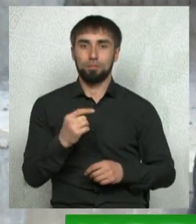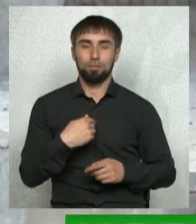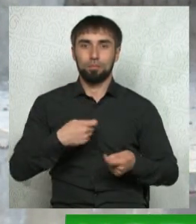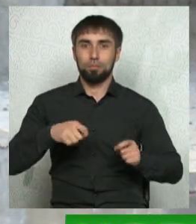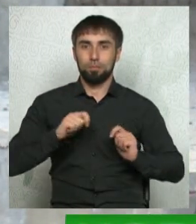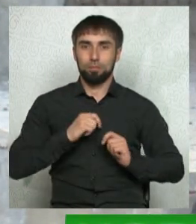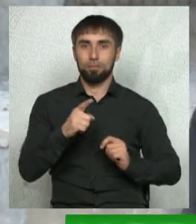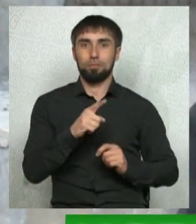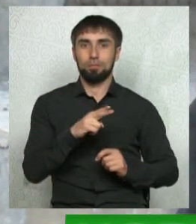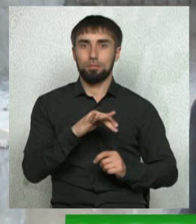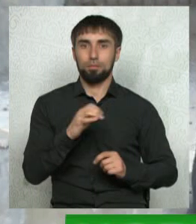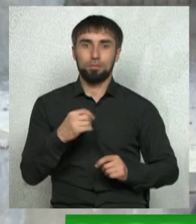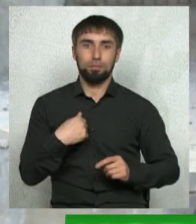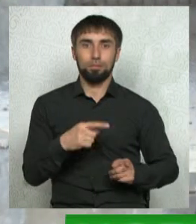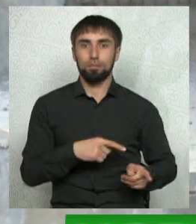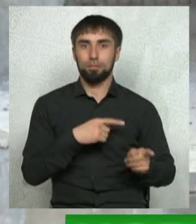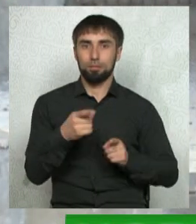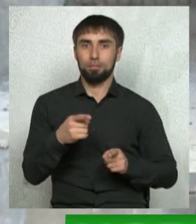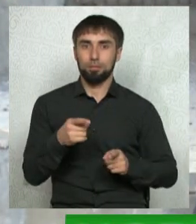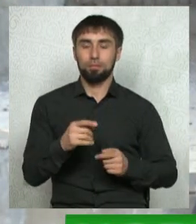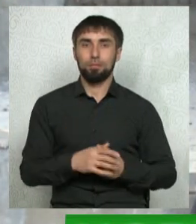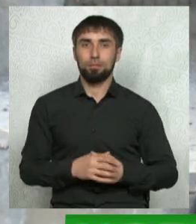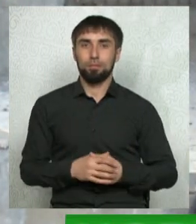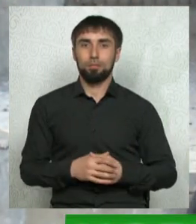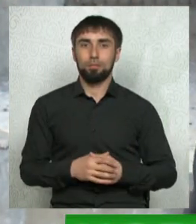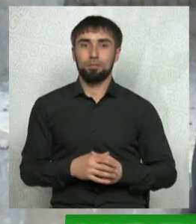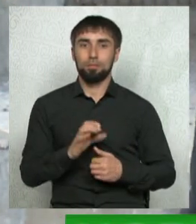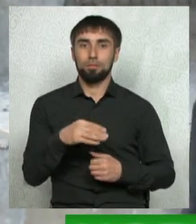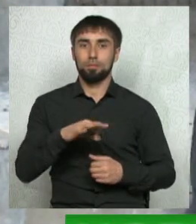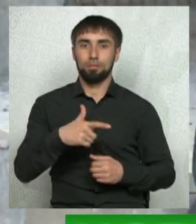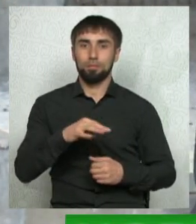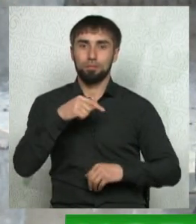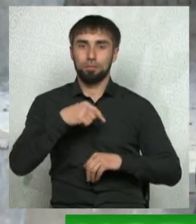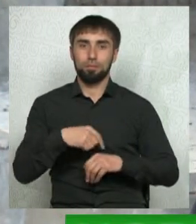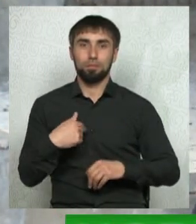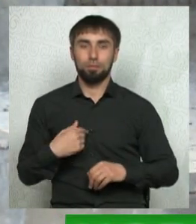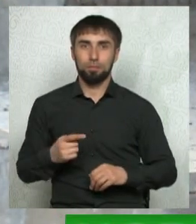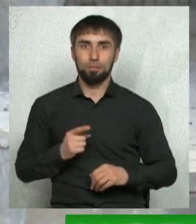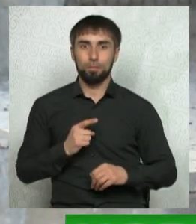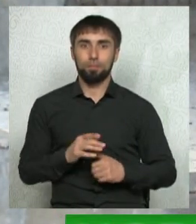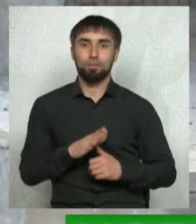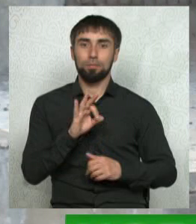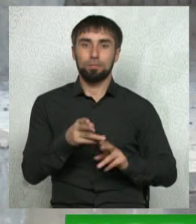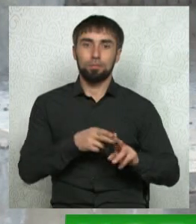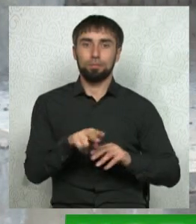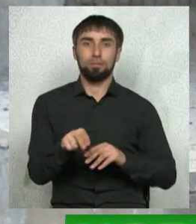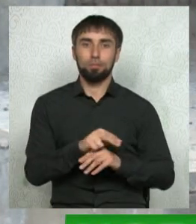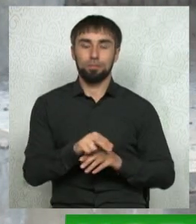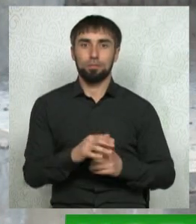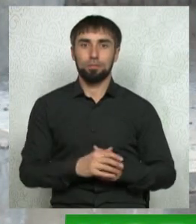передали это здание, и мы сюда переехали. С того момента мы ждем вот этой